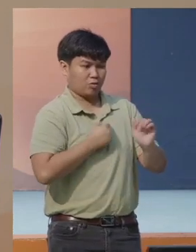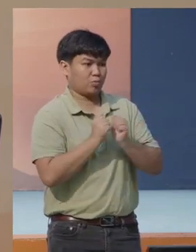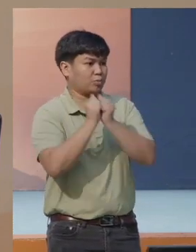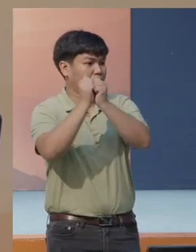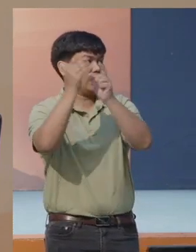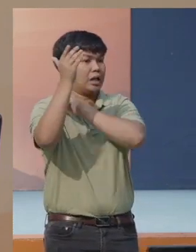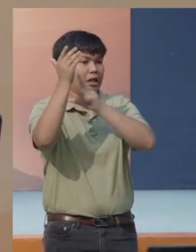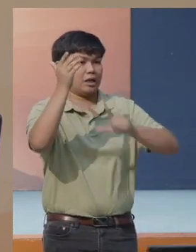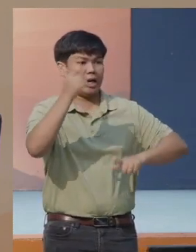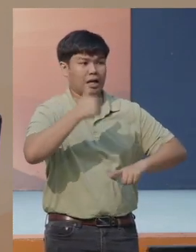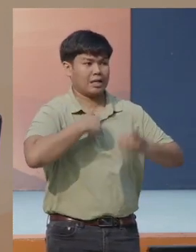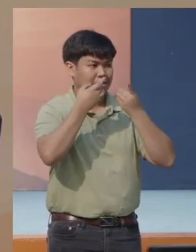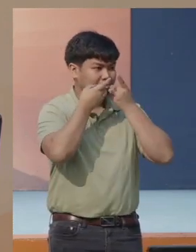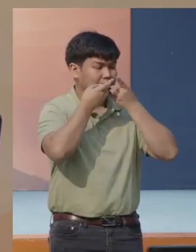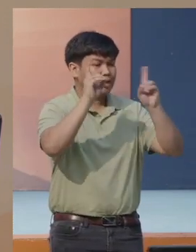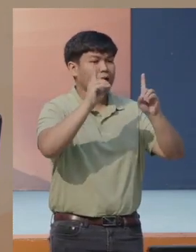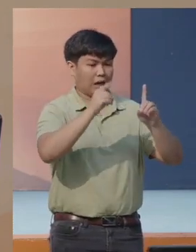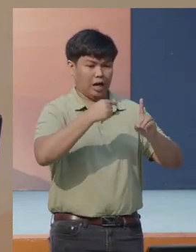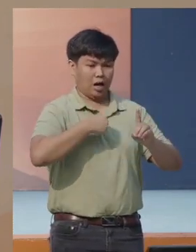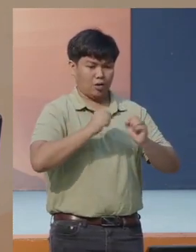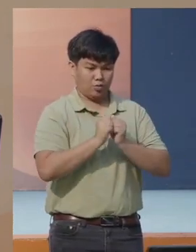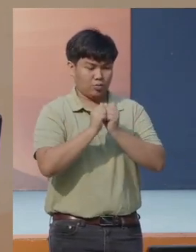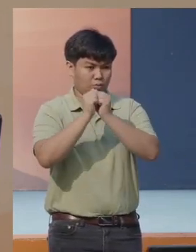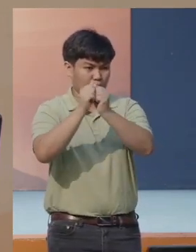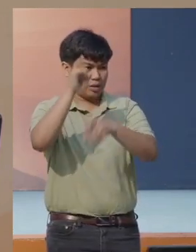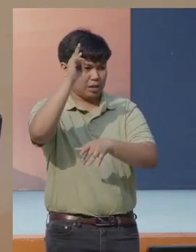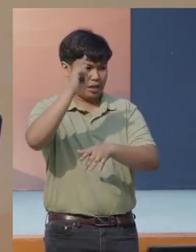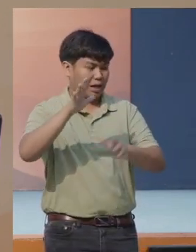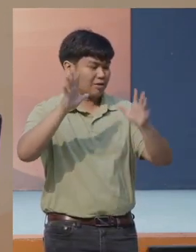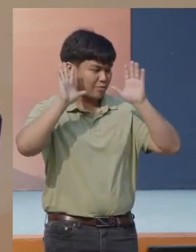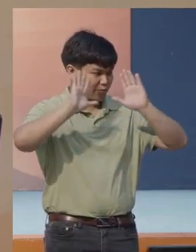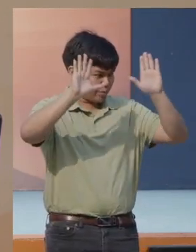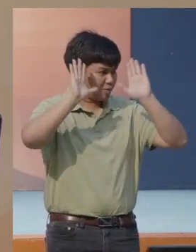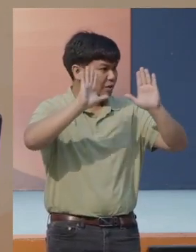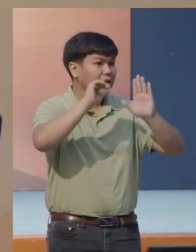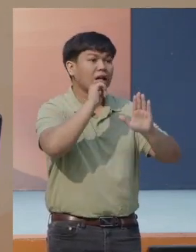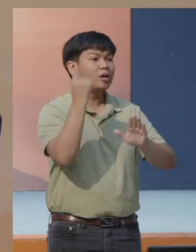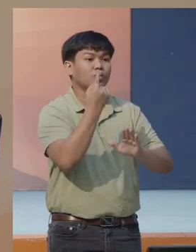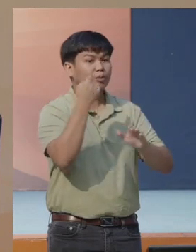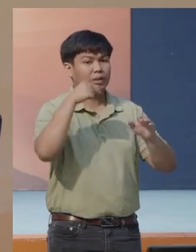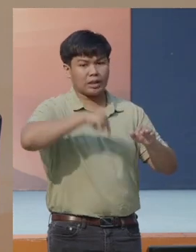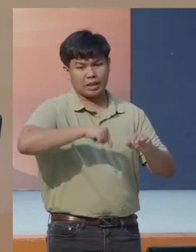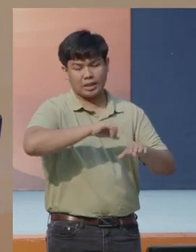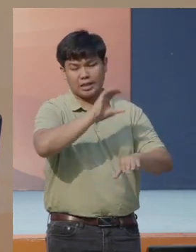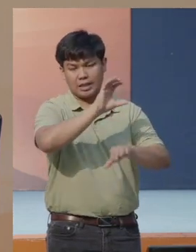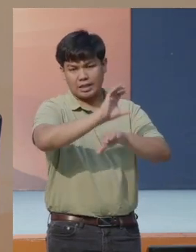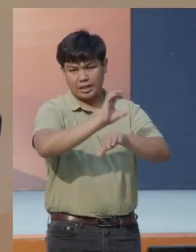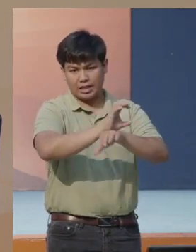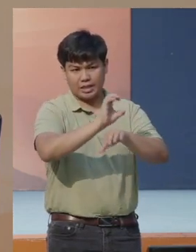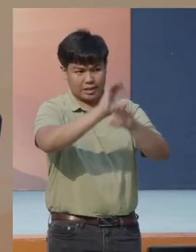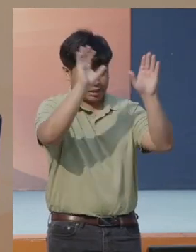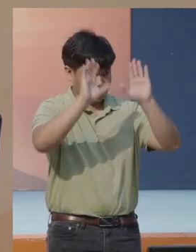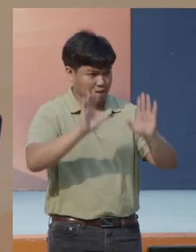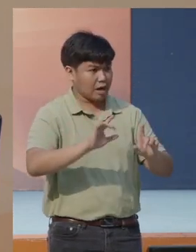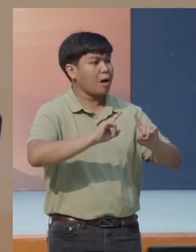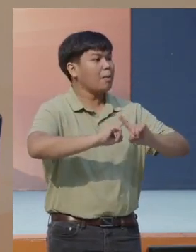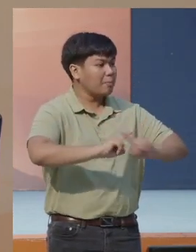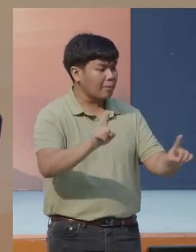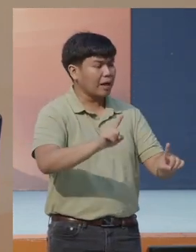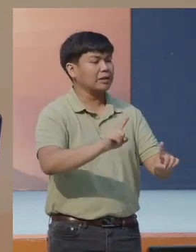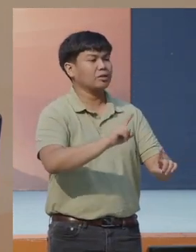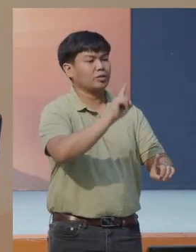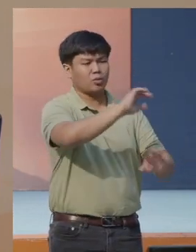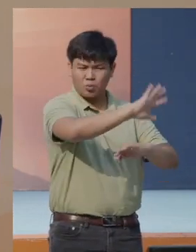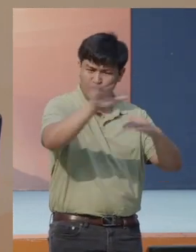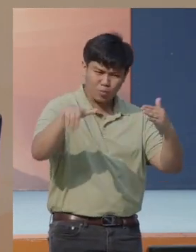and declare His excellencies, not just here on a Sunday gathering, but in everyday life. Maging